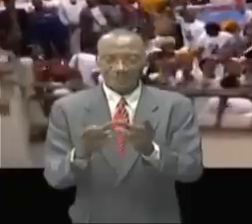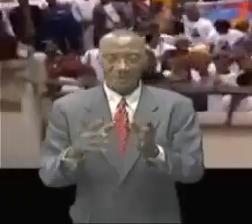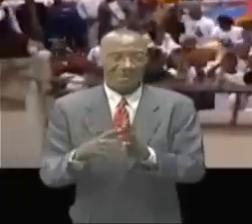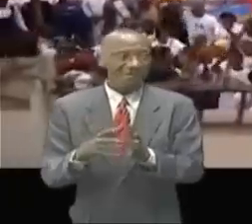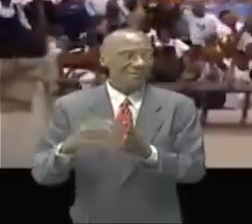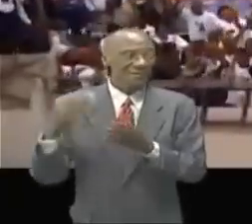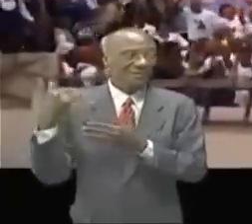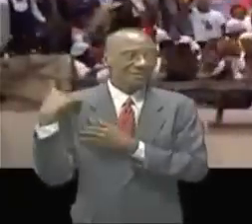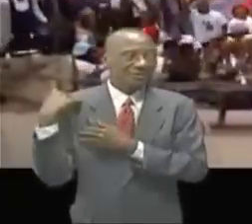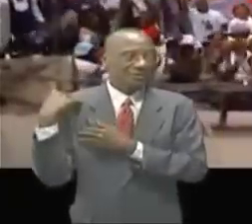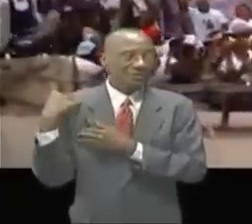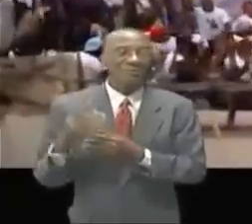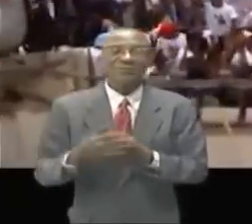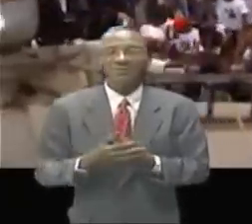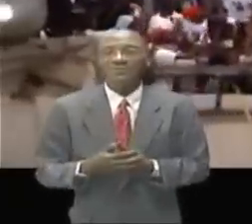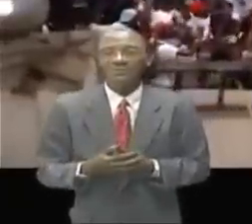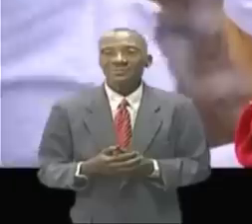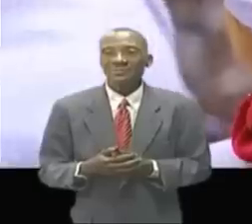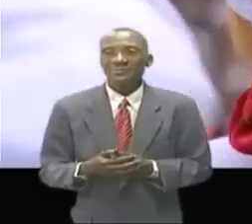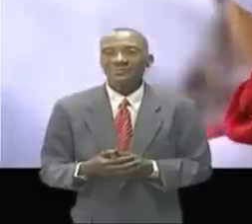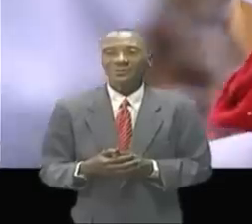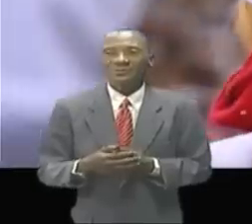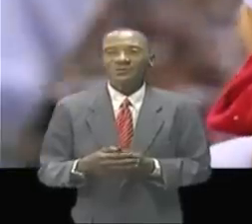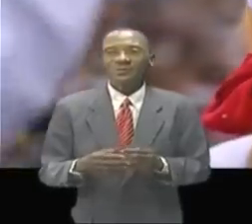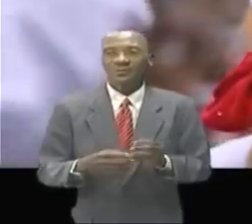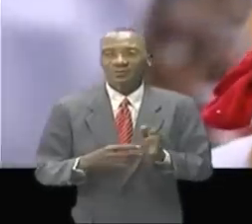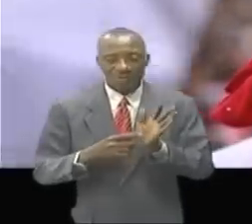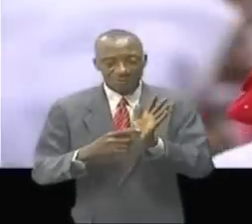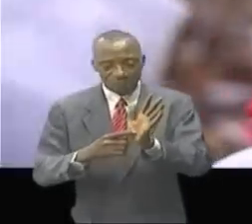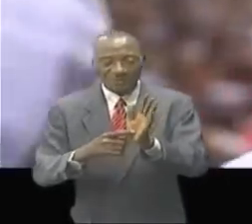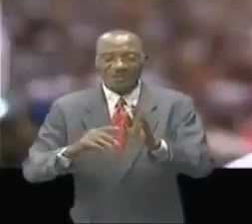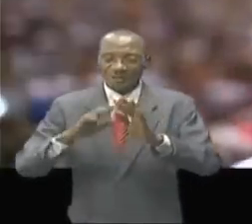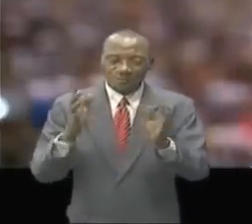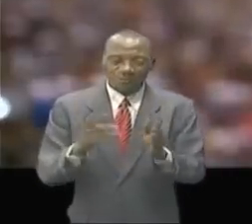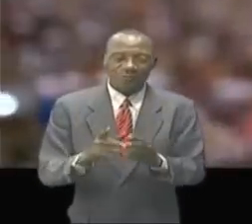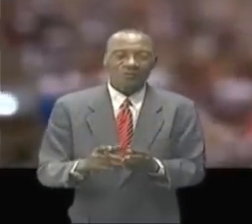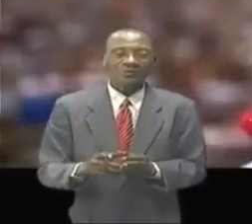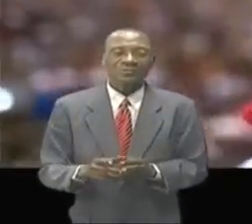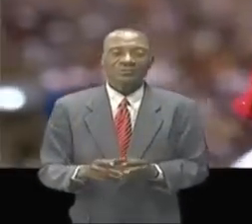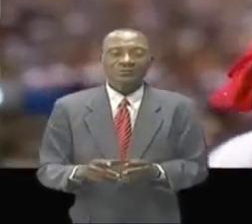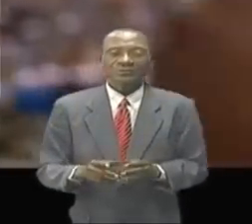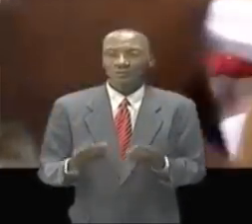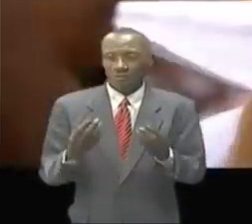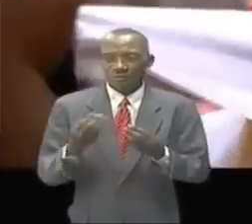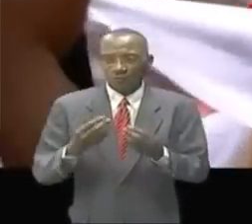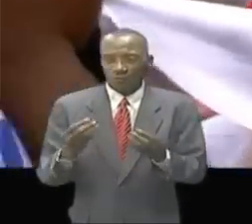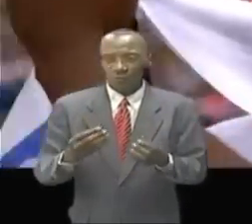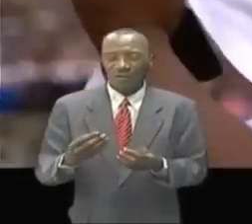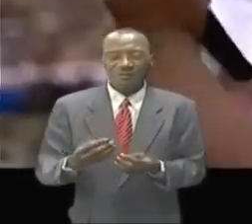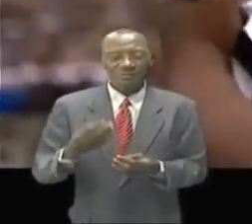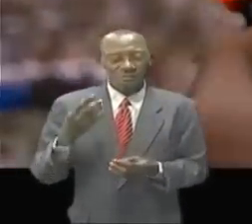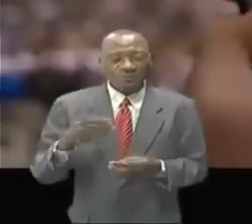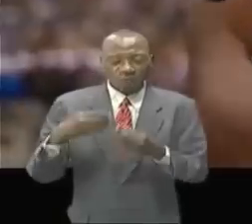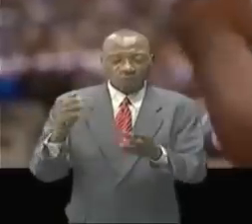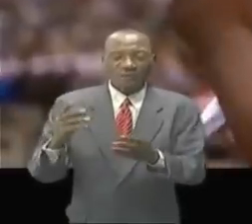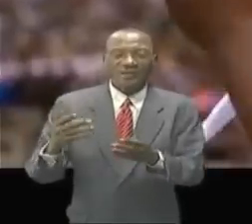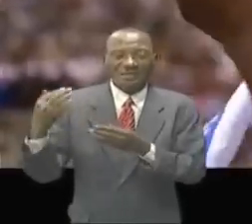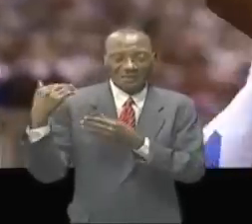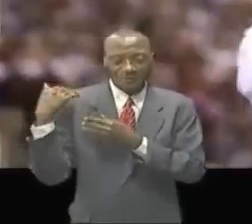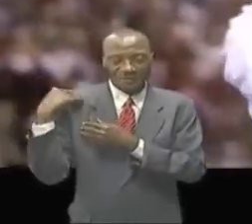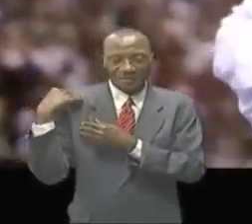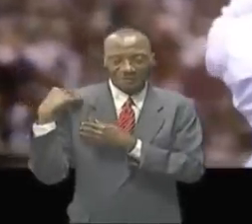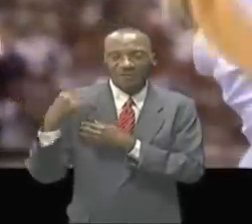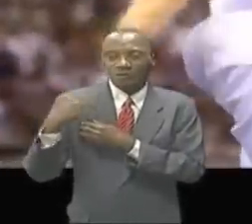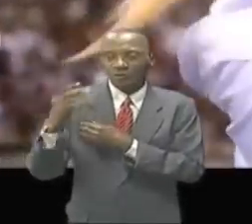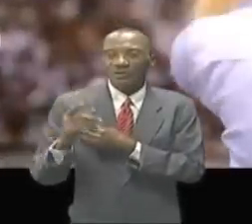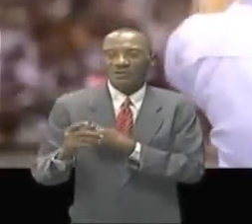du secrétaire général les insignes qui lui donnent droit d'engager les partis. Je choisis l'ACP parce que tout d'abord, c'est un